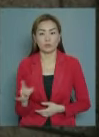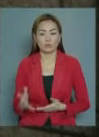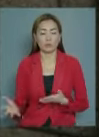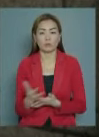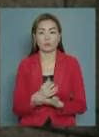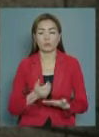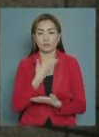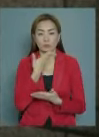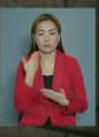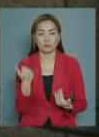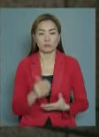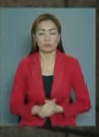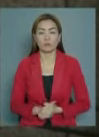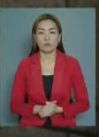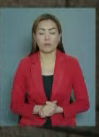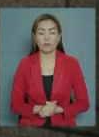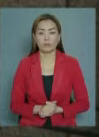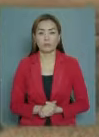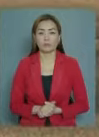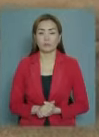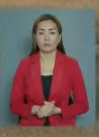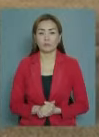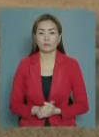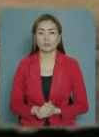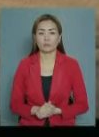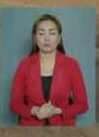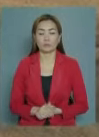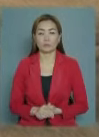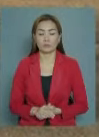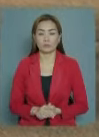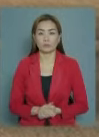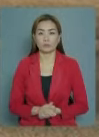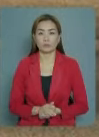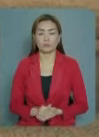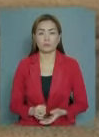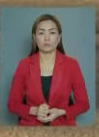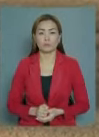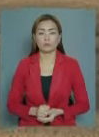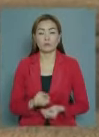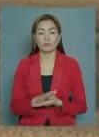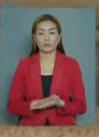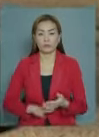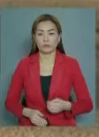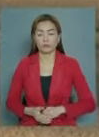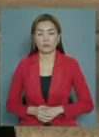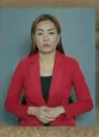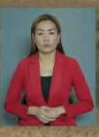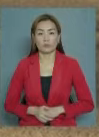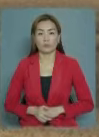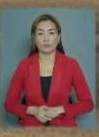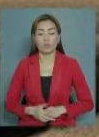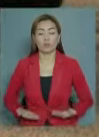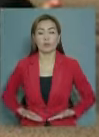дейтін тапсам, аяқ баса алмайсың. Енді қазір кішкене шағындап жақсы болды ғой. Енді баяғыдан бері